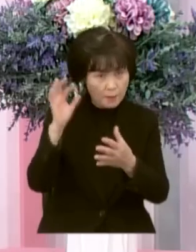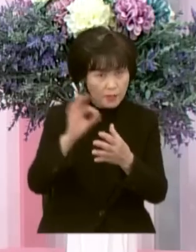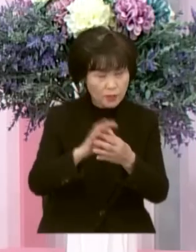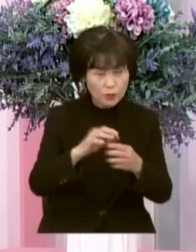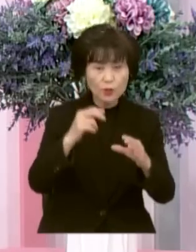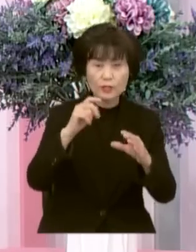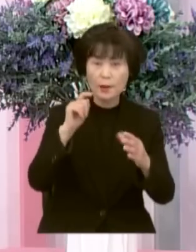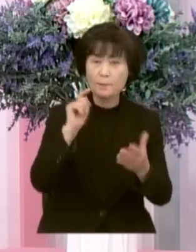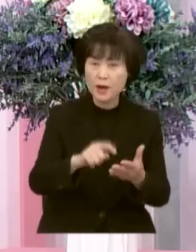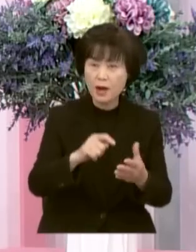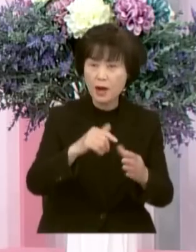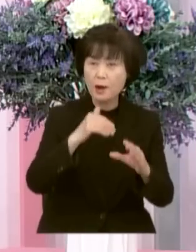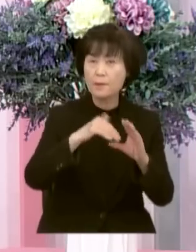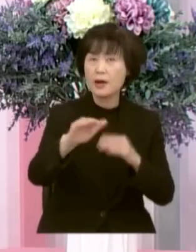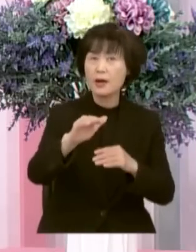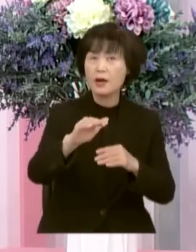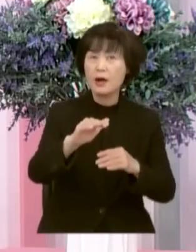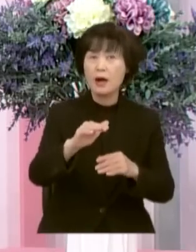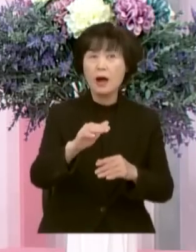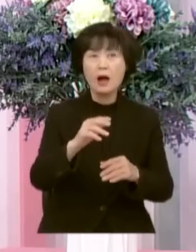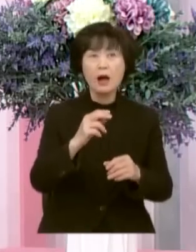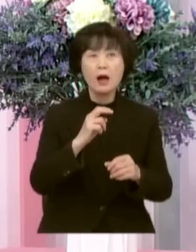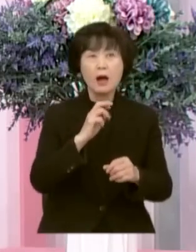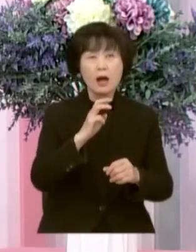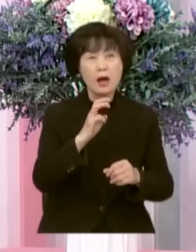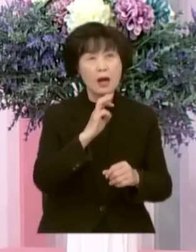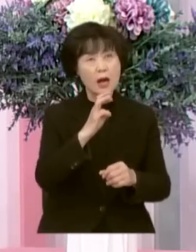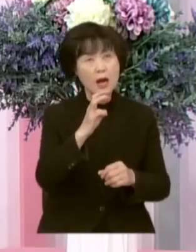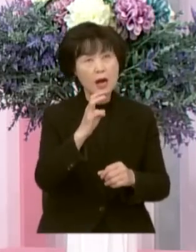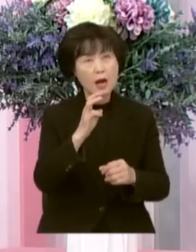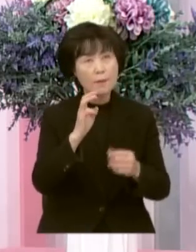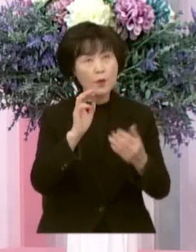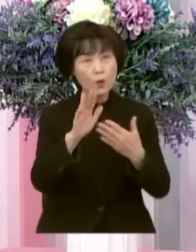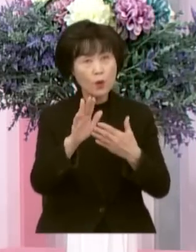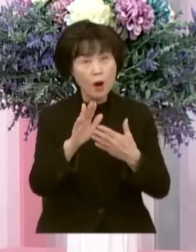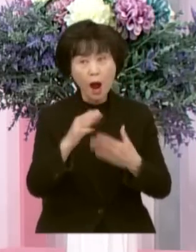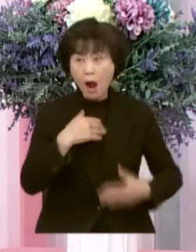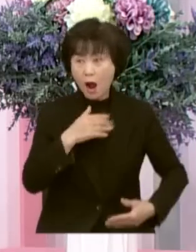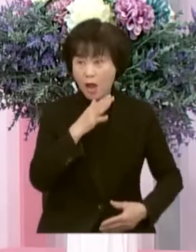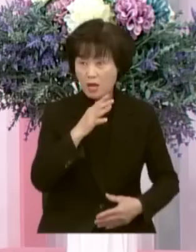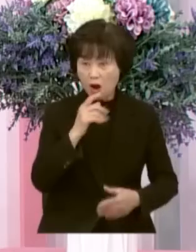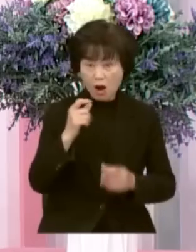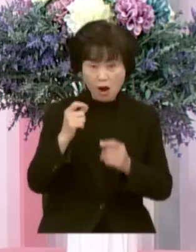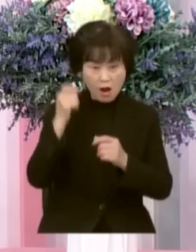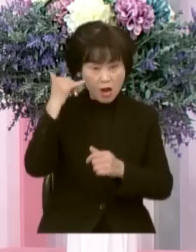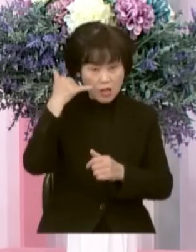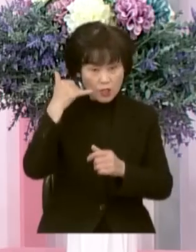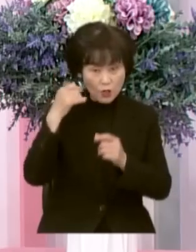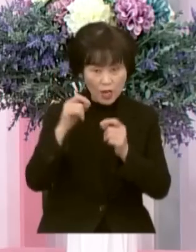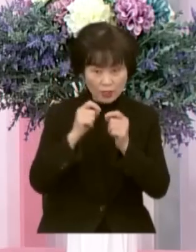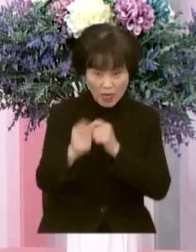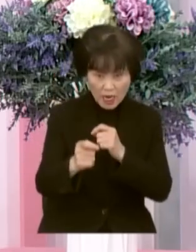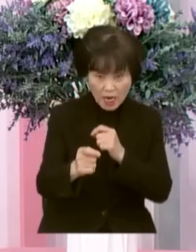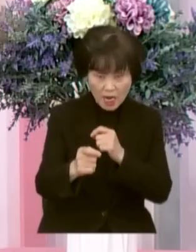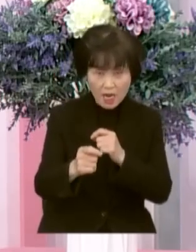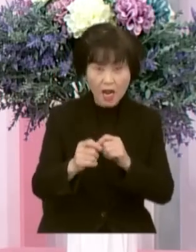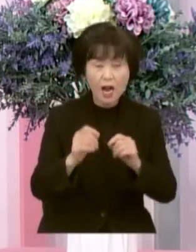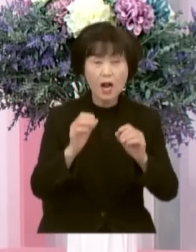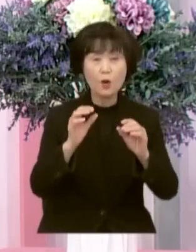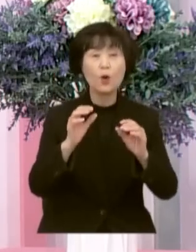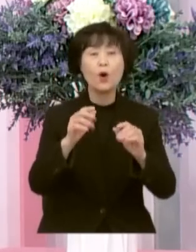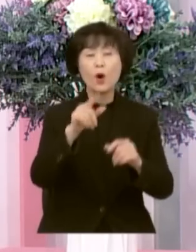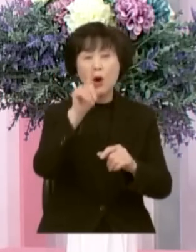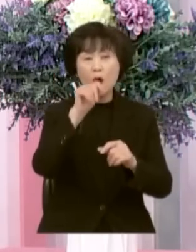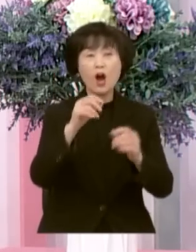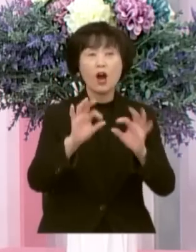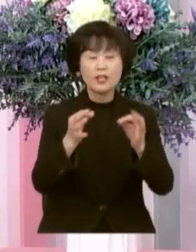거죠. 시간이 20분, 30분이 이제 흐르고는 이거 보이스피싱이다 알아가지고는 길 건너 국민은행 가가지고 그거를 신고를 할